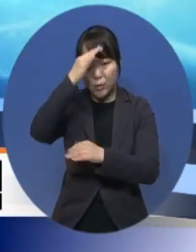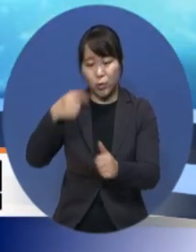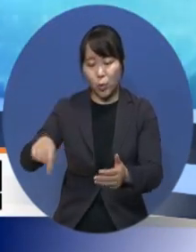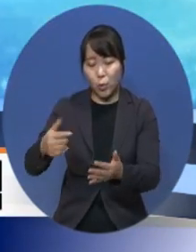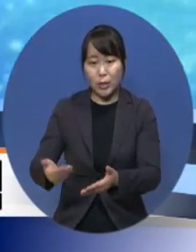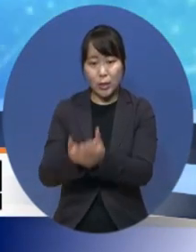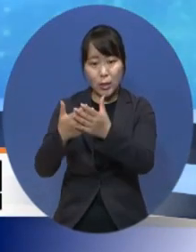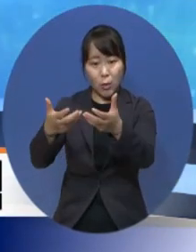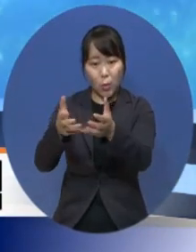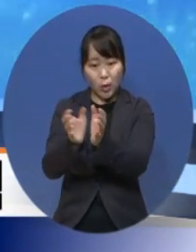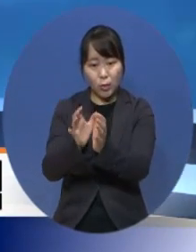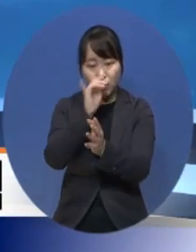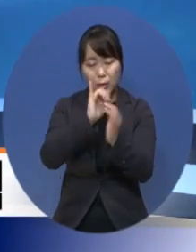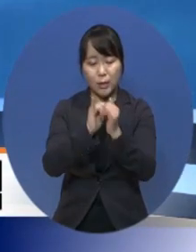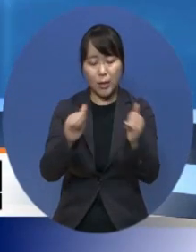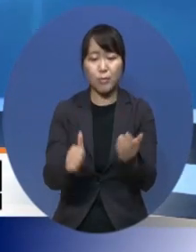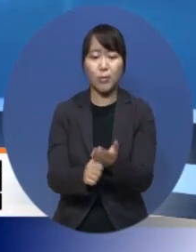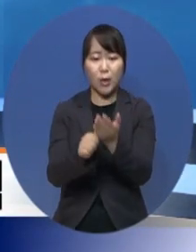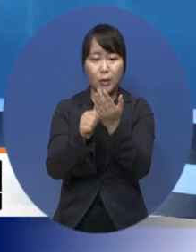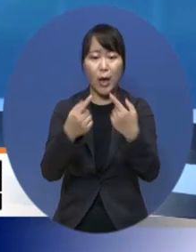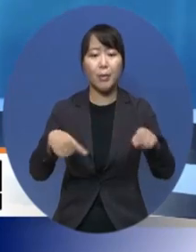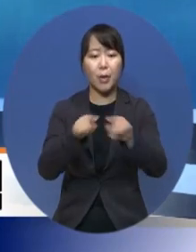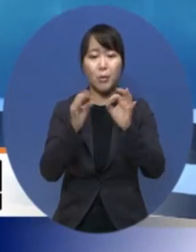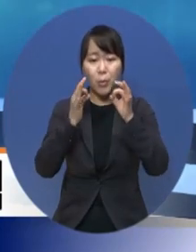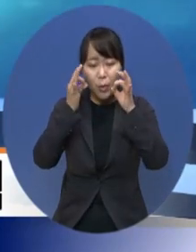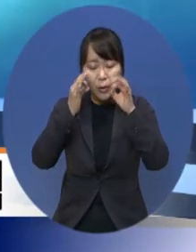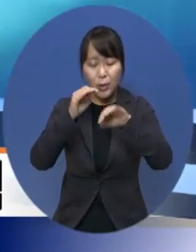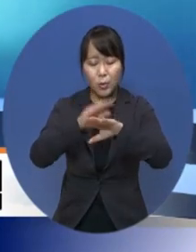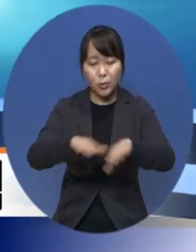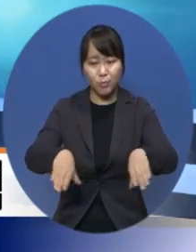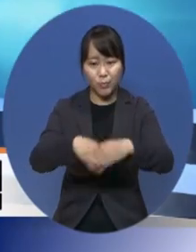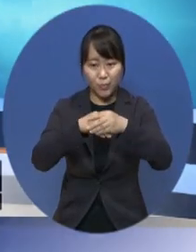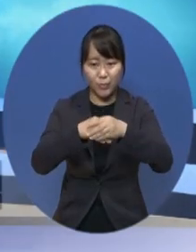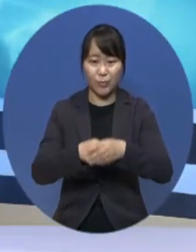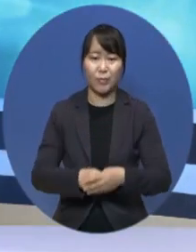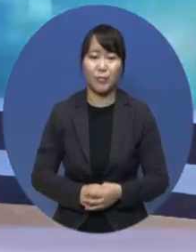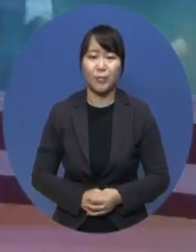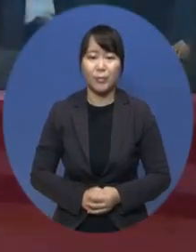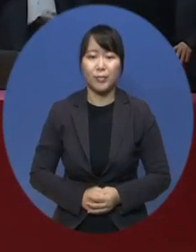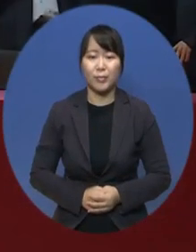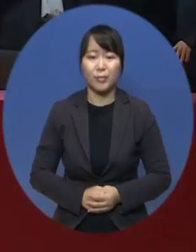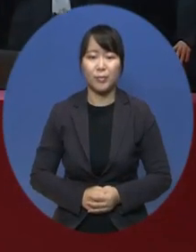한국방송예술교육진흥원이 인재 양성에 함께 노력해 나가는데 손을 잡았습니다.